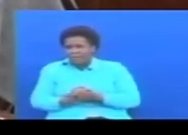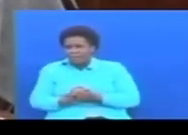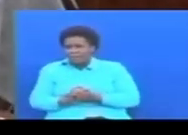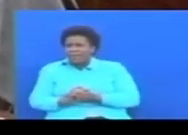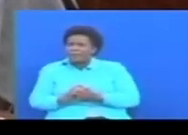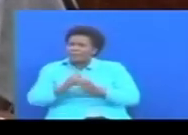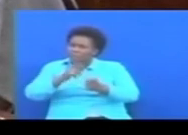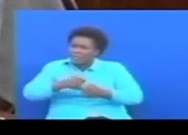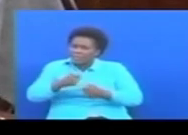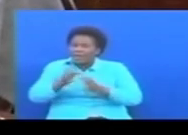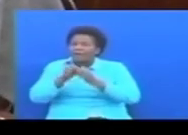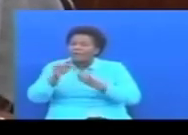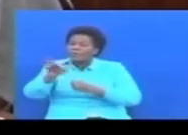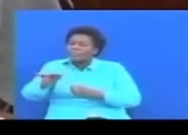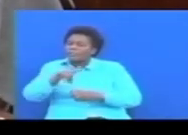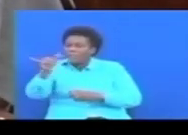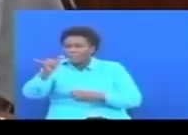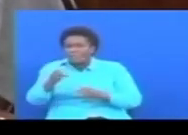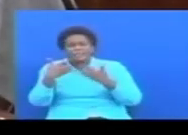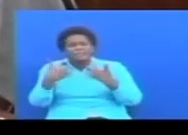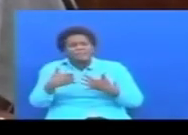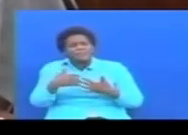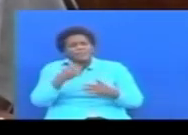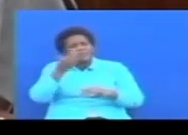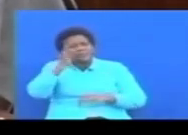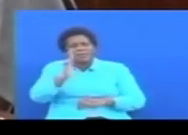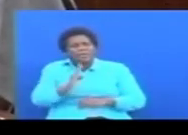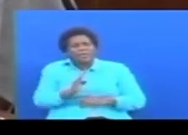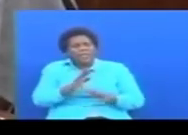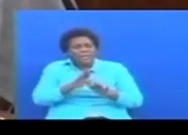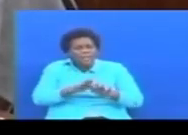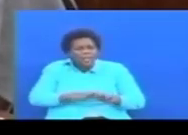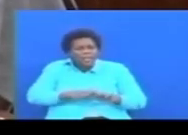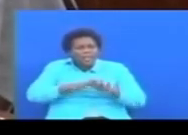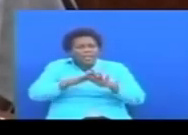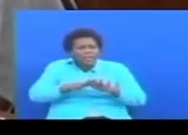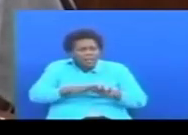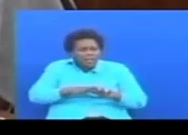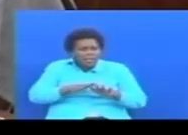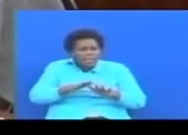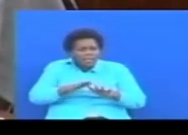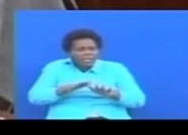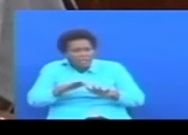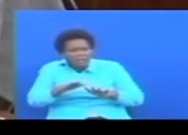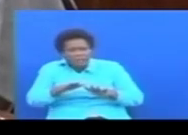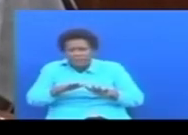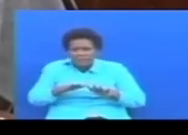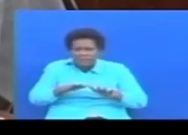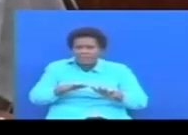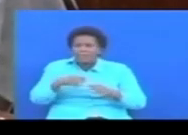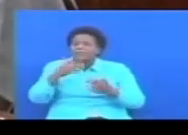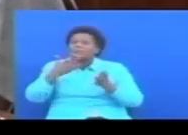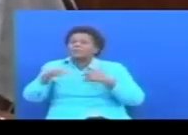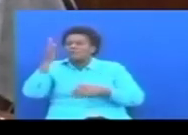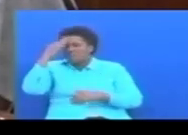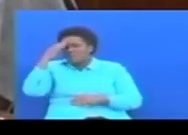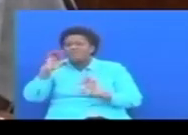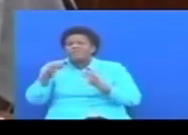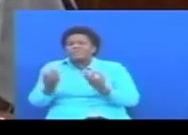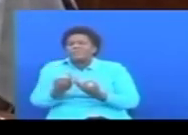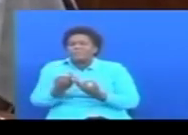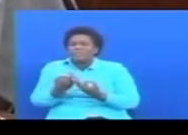imekuwa ikisuasua katika ujenzi wa uwanja ule. Ni lini sasa serikali itahakikisha kwamba ule uwanja wa ndege